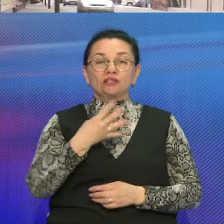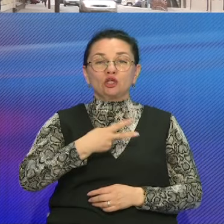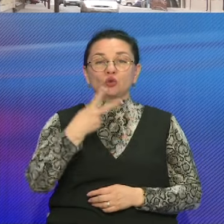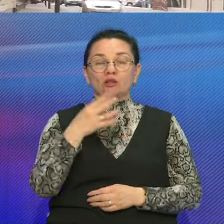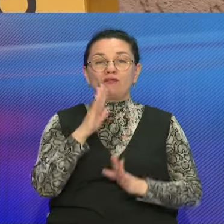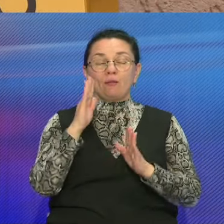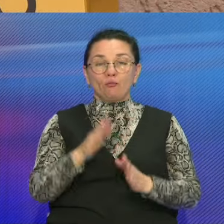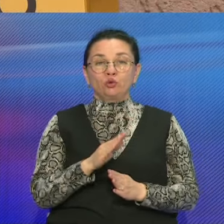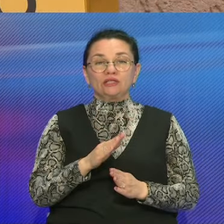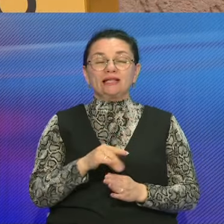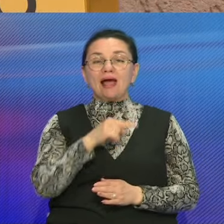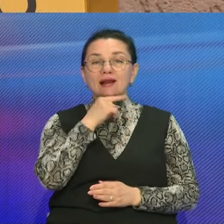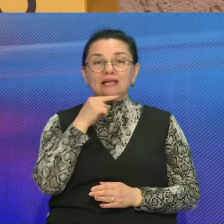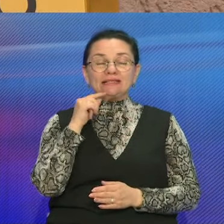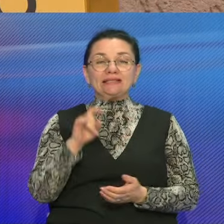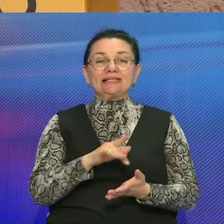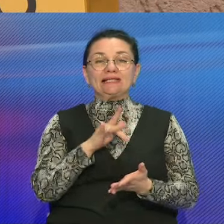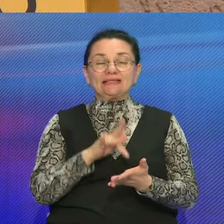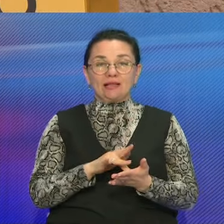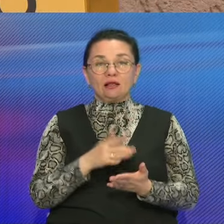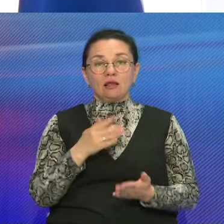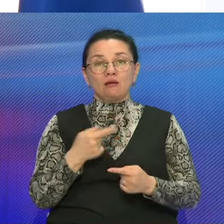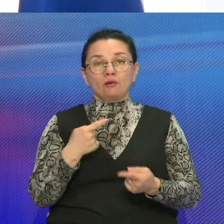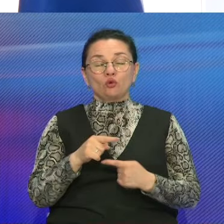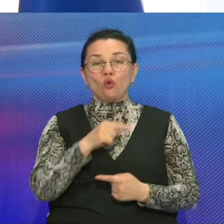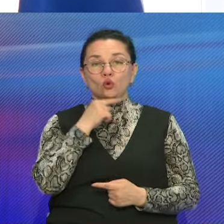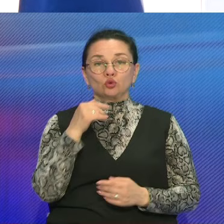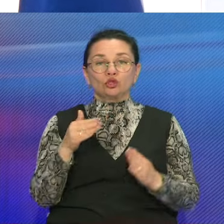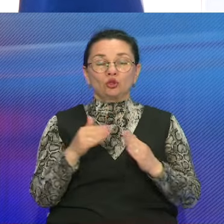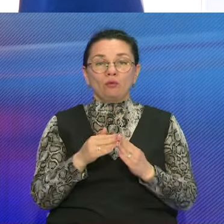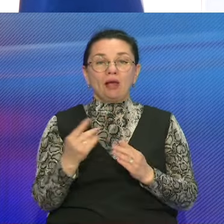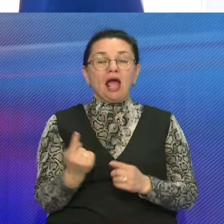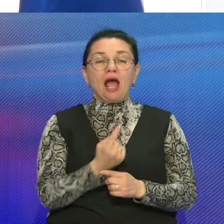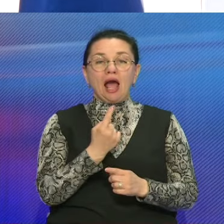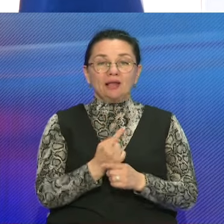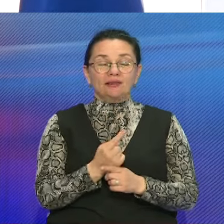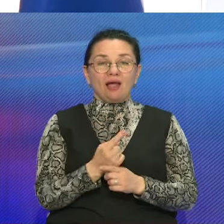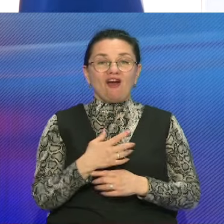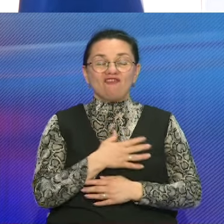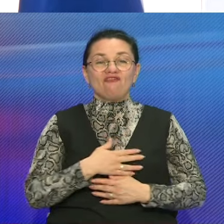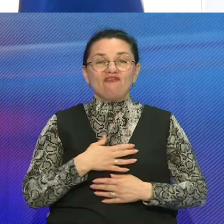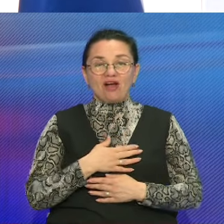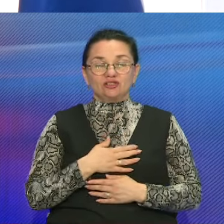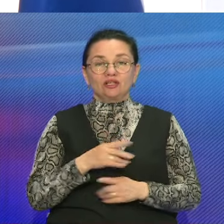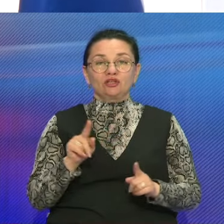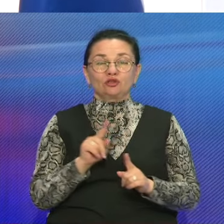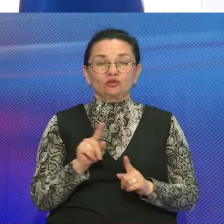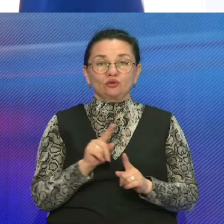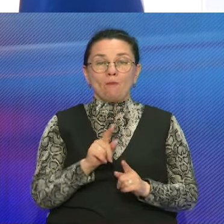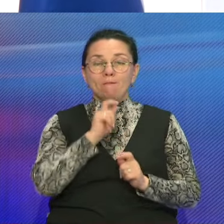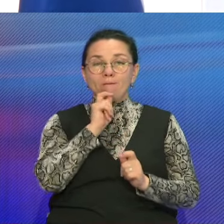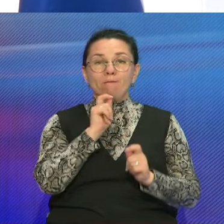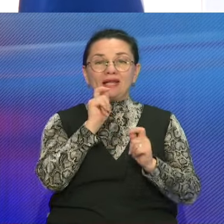центр науки і культури чи Руський дом. Одна из центральных, главных вещей, которые мы могли сделать для того, чтобы подарить